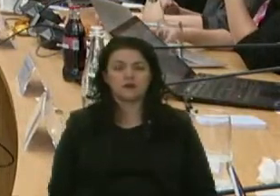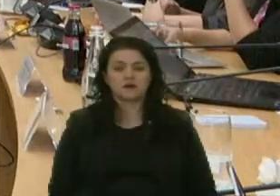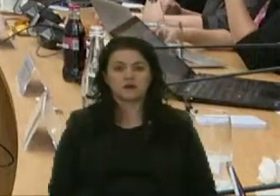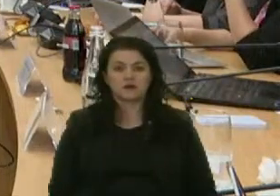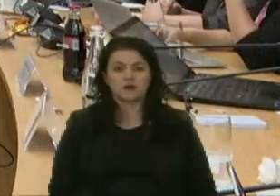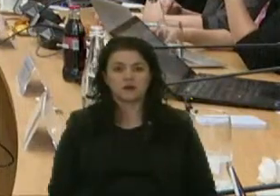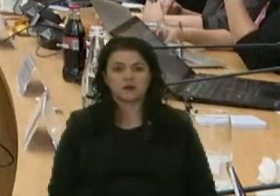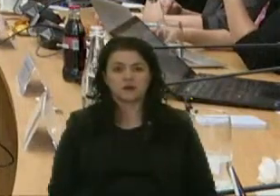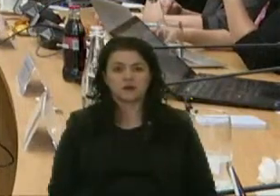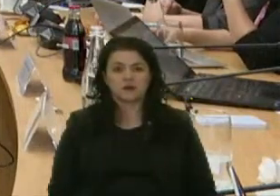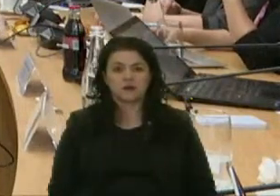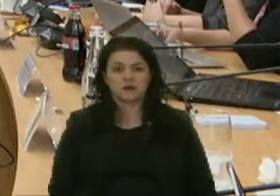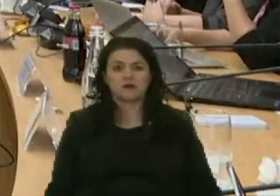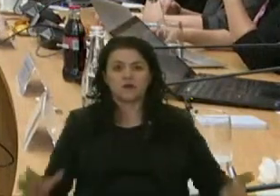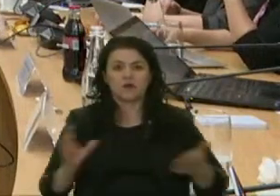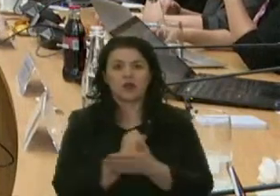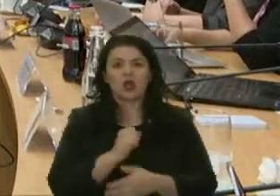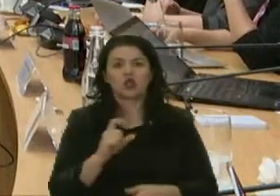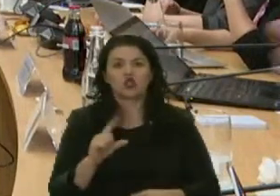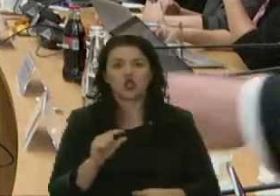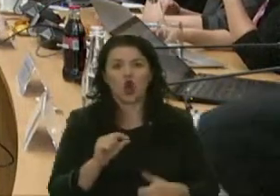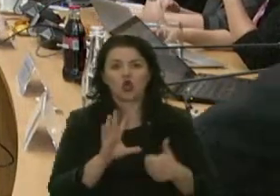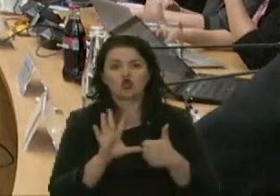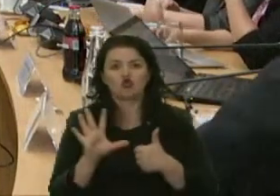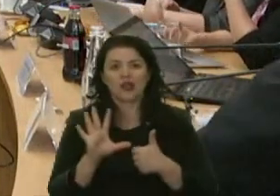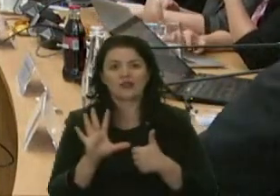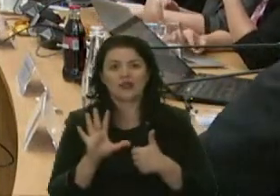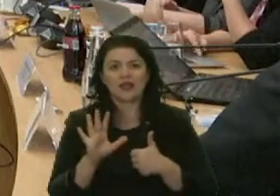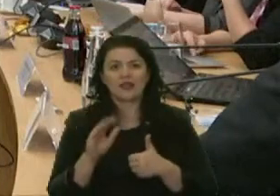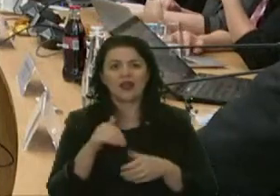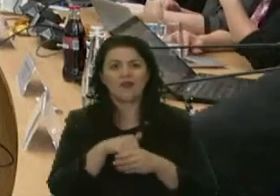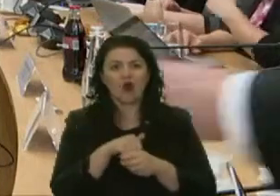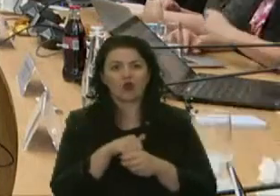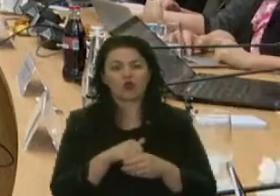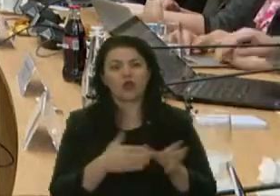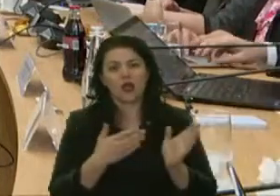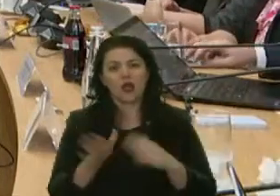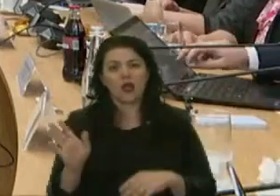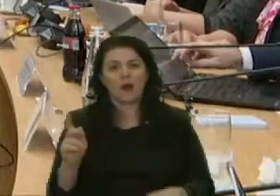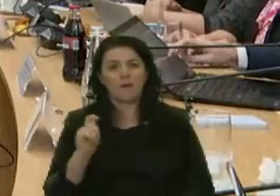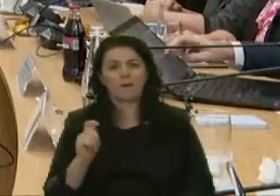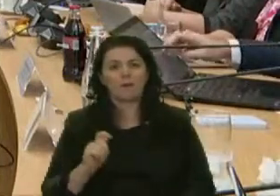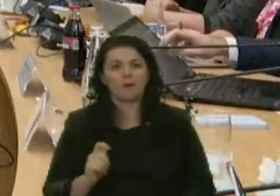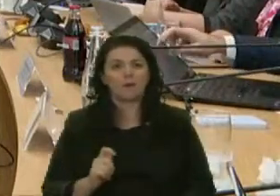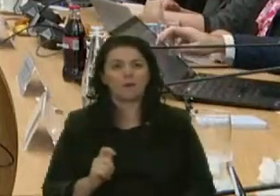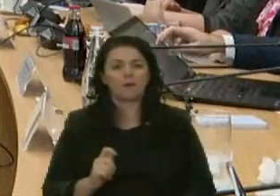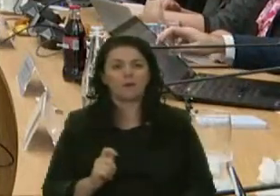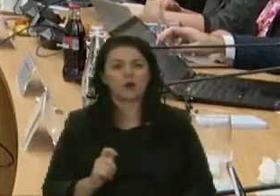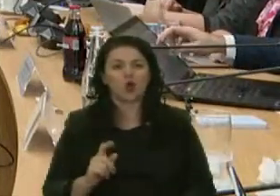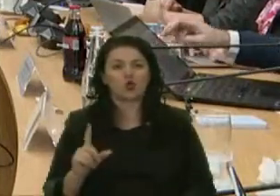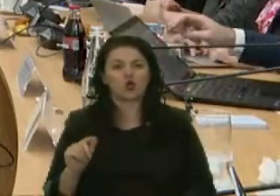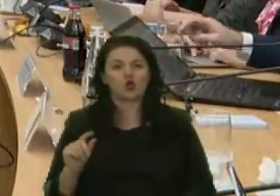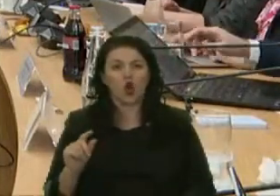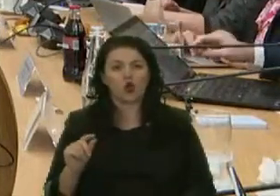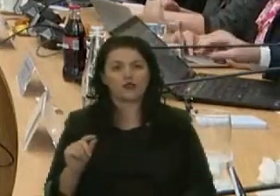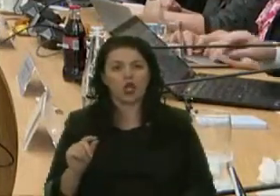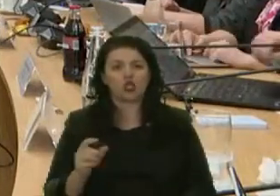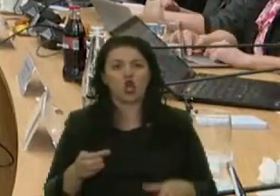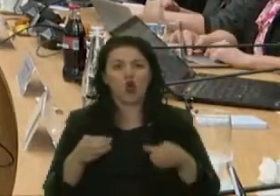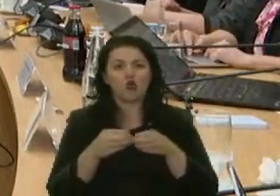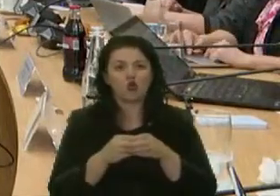19 Proiectul a trecut cu 20 de puncte începând cu punctul 20 vorul de ședință este de